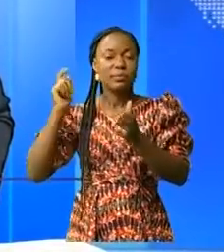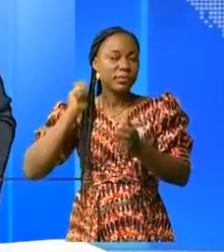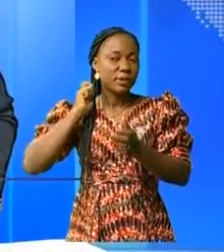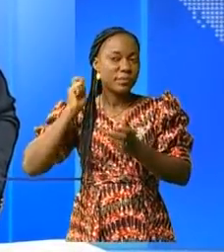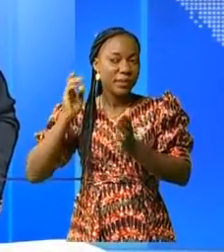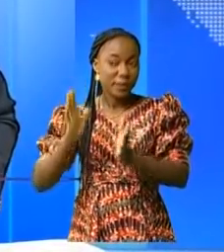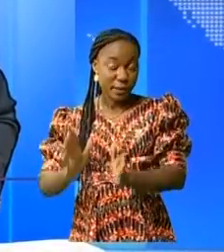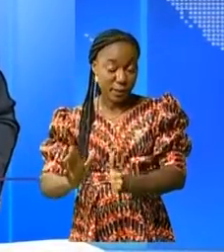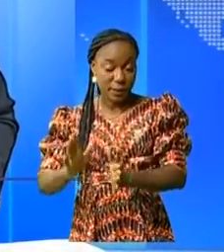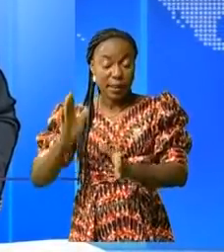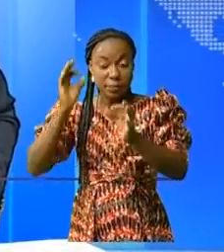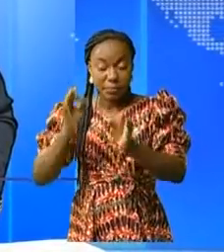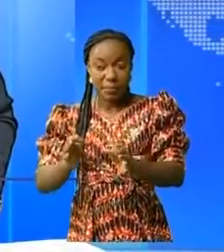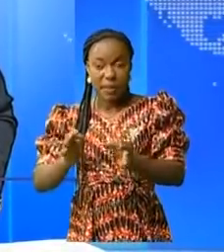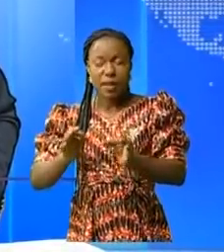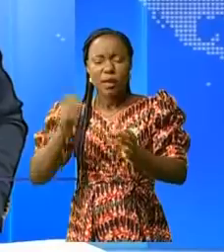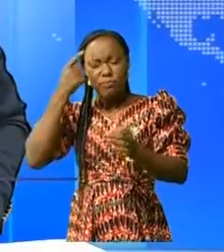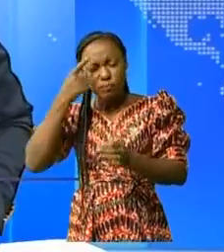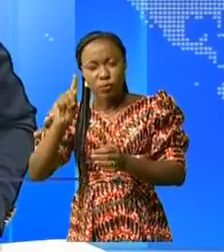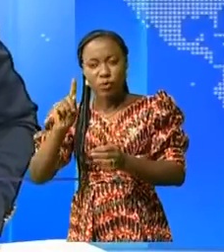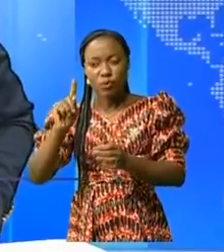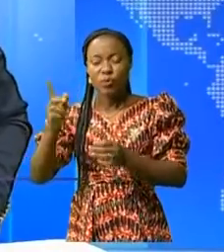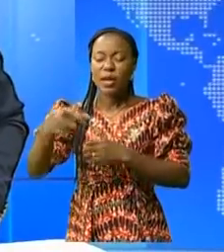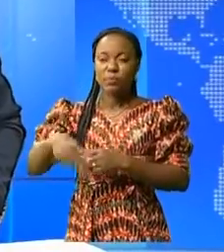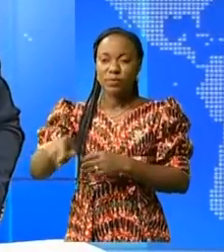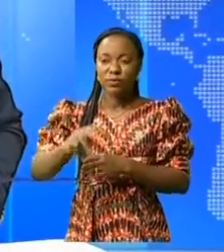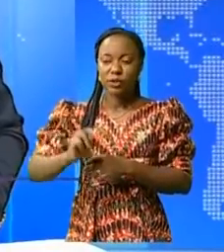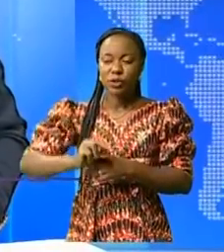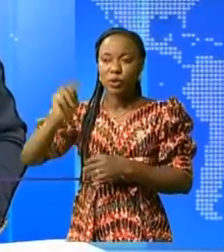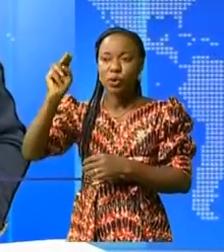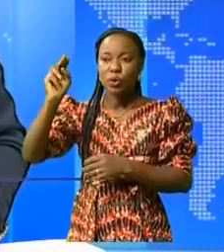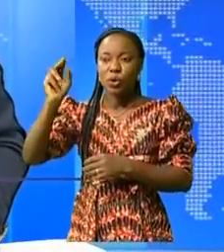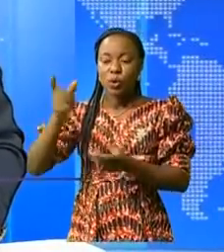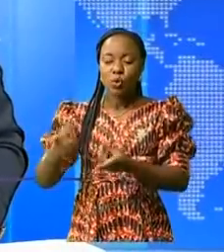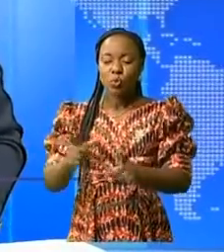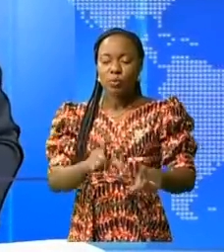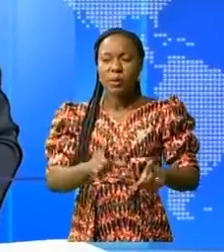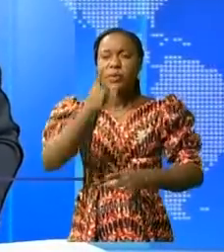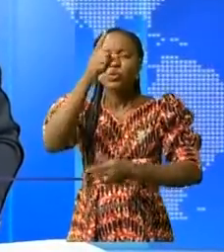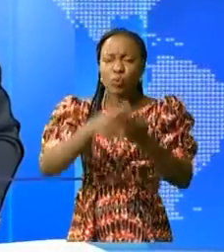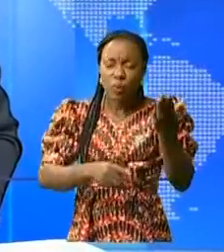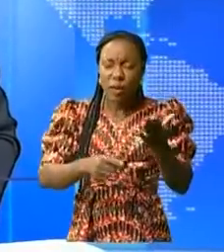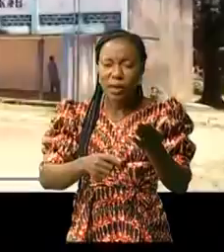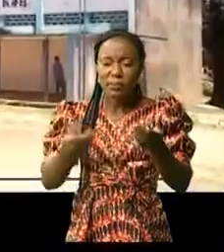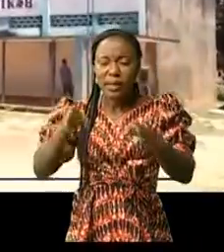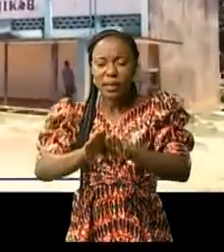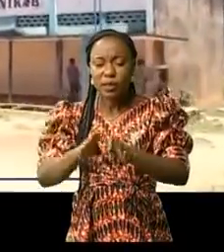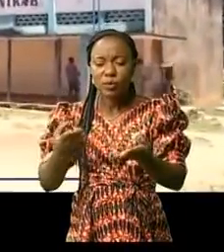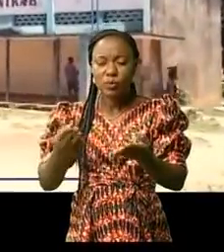universités mais qu'en est il de la province du helmand ni la réponse dans son reportage